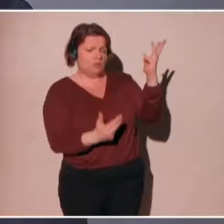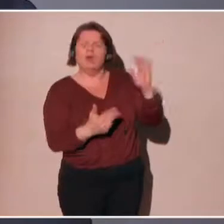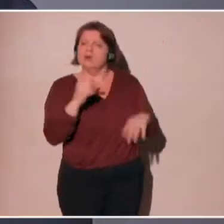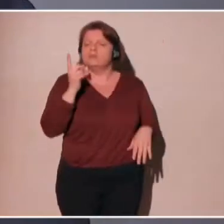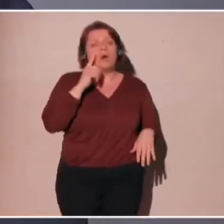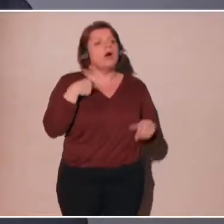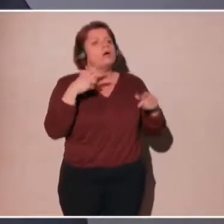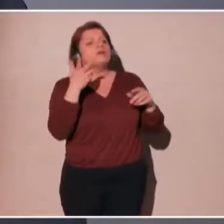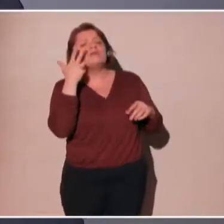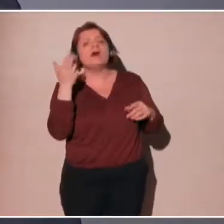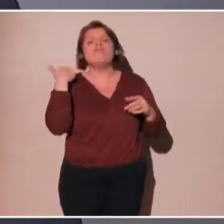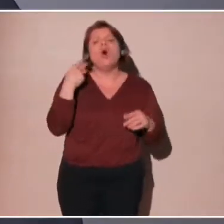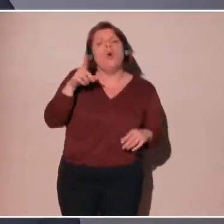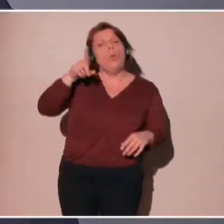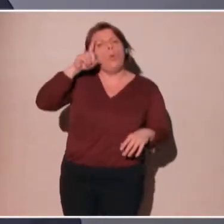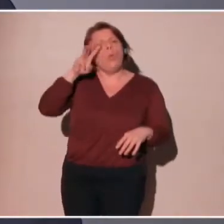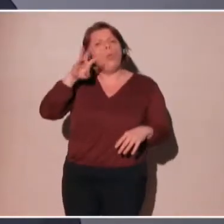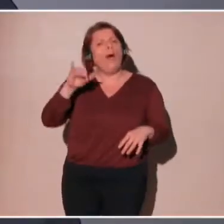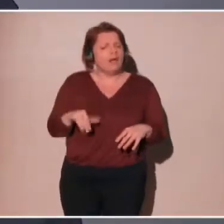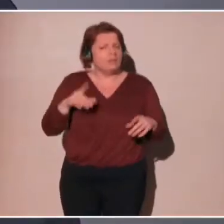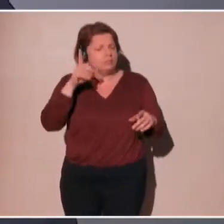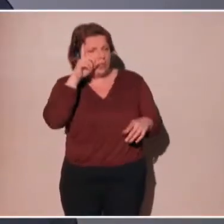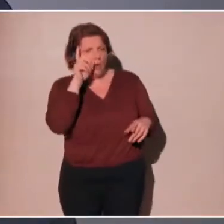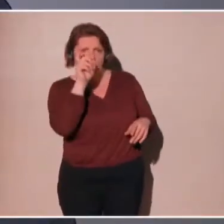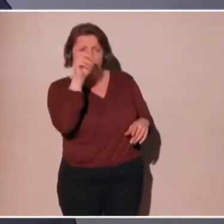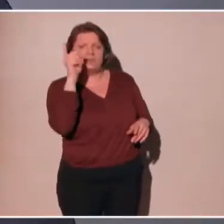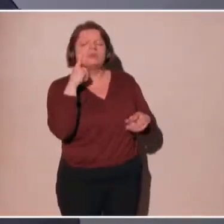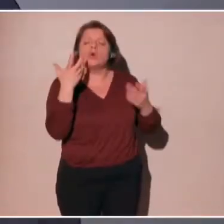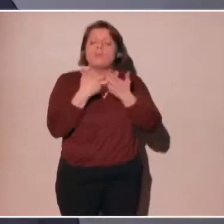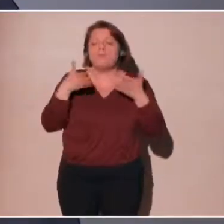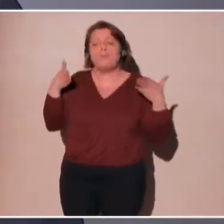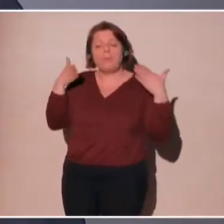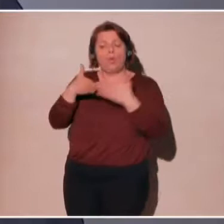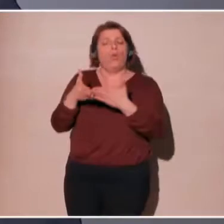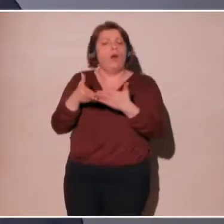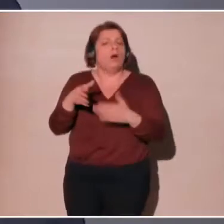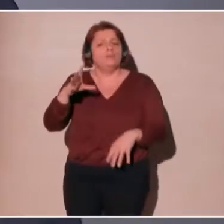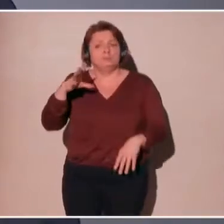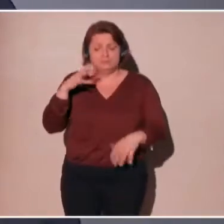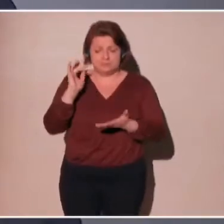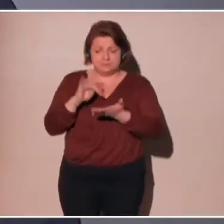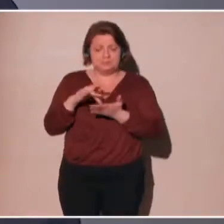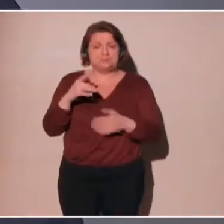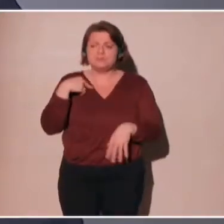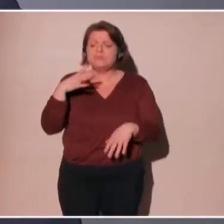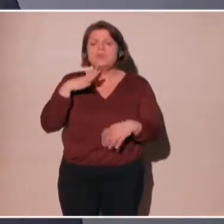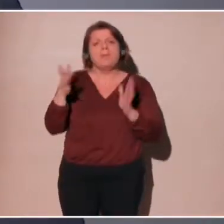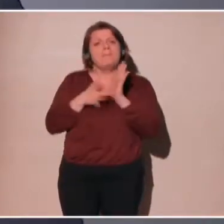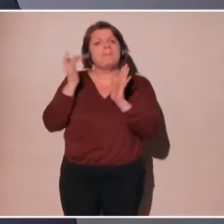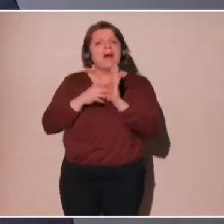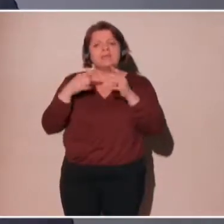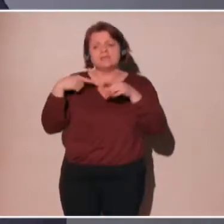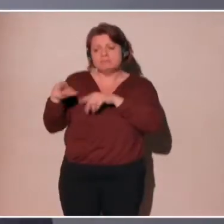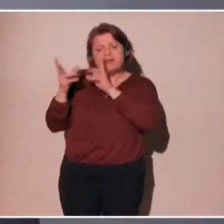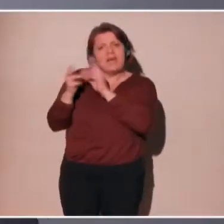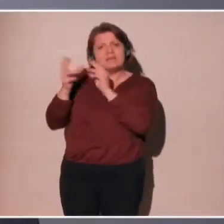c'est comme le petit bouton Y qu'on faisait tout à l'heure, je clique dessus. Si vous allez sur Le Bon Coin, par exemple, si vous avez sur la plupart des pages un bouton qui vous explique